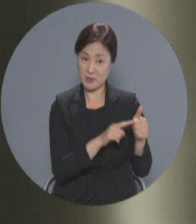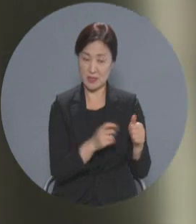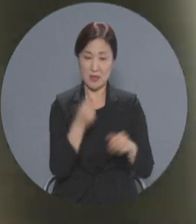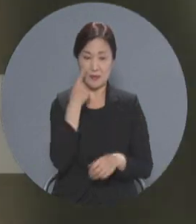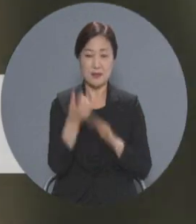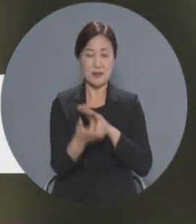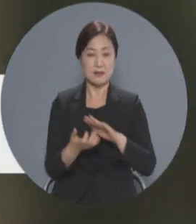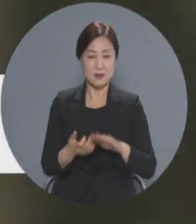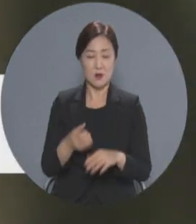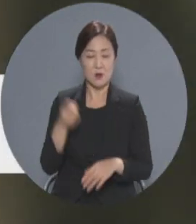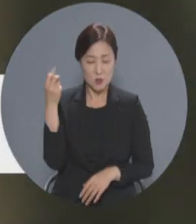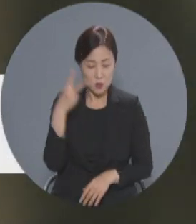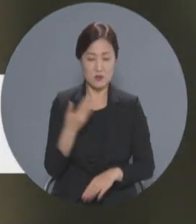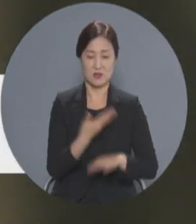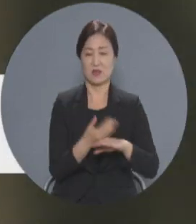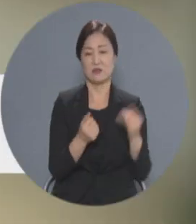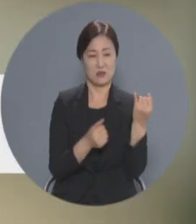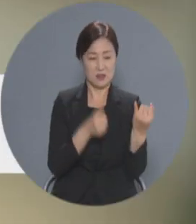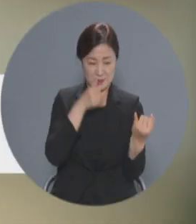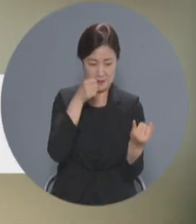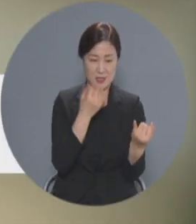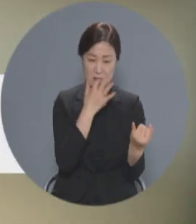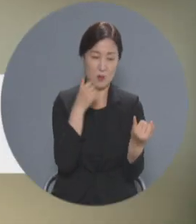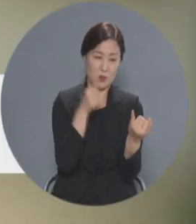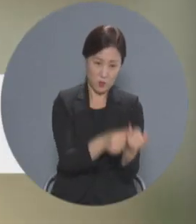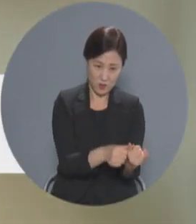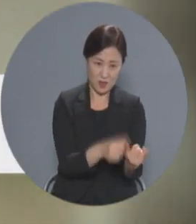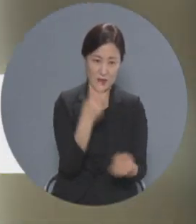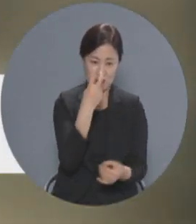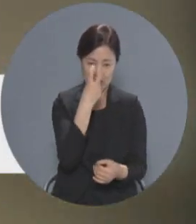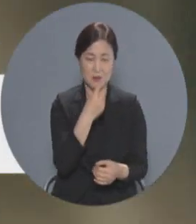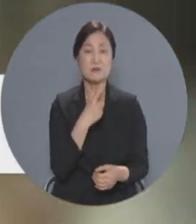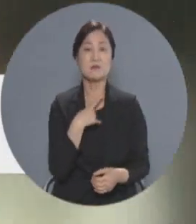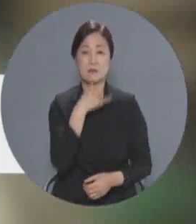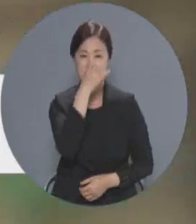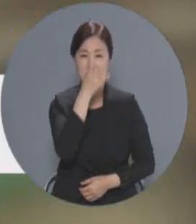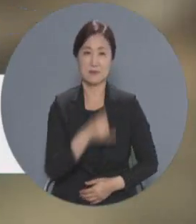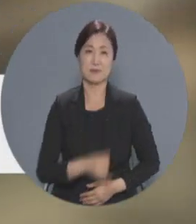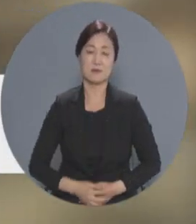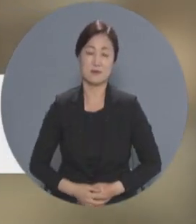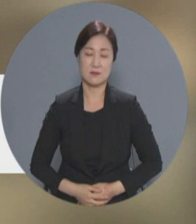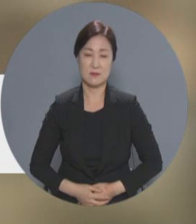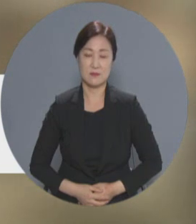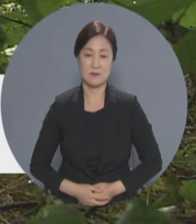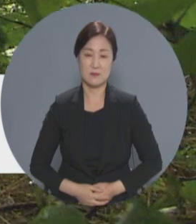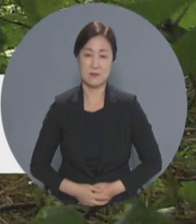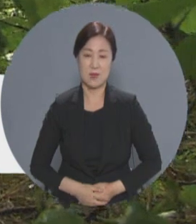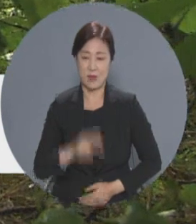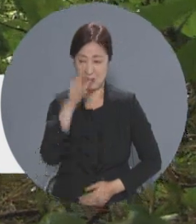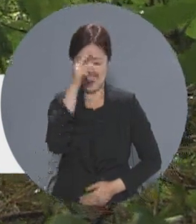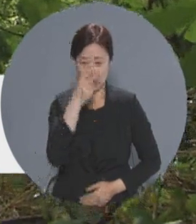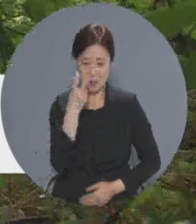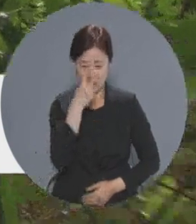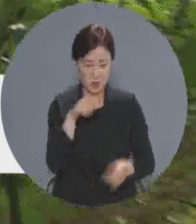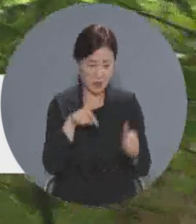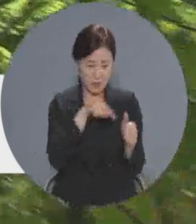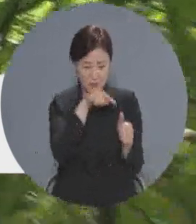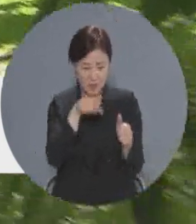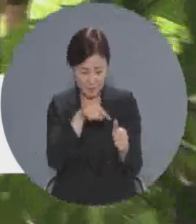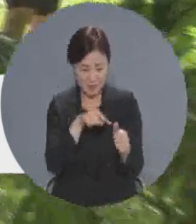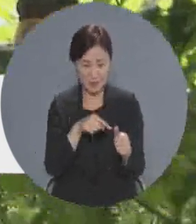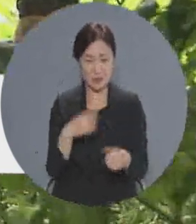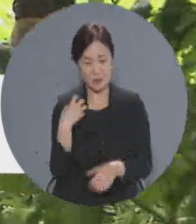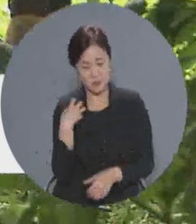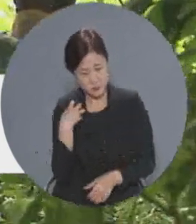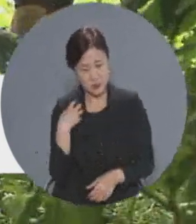전 또다시 여성을 성폭행한 혐의로 경찰 조사를 받아온 것으로 드러났습니다. 경찰의 수사망이 좁혀오자